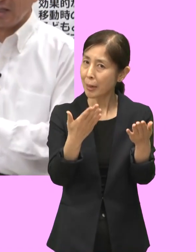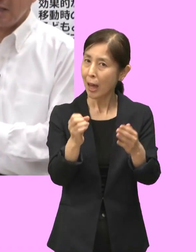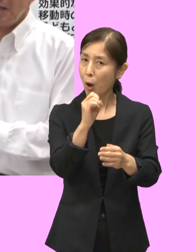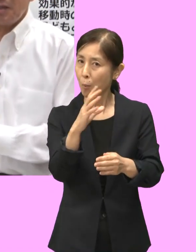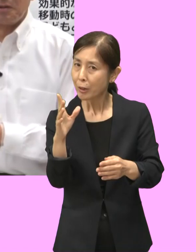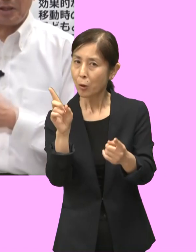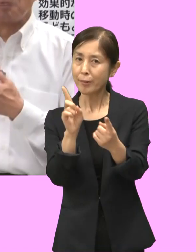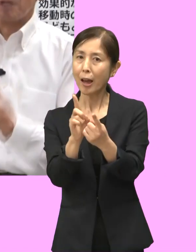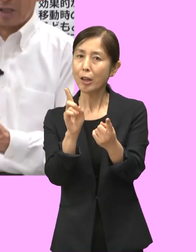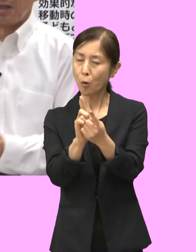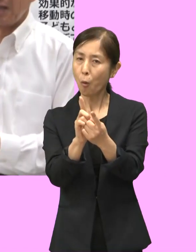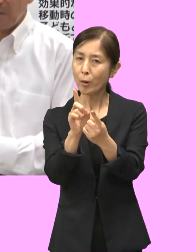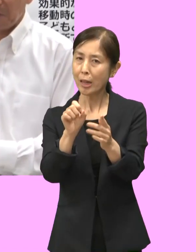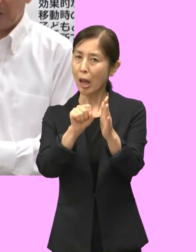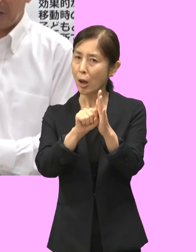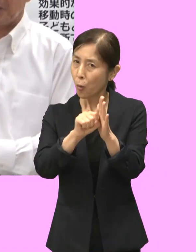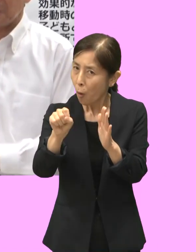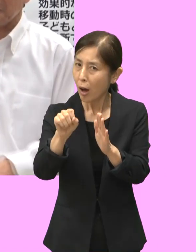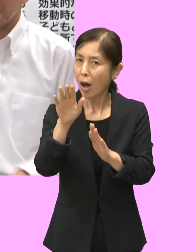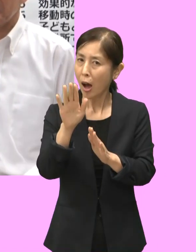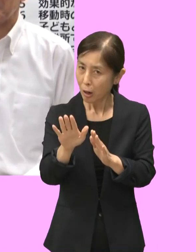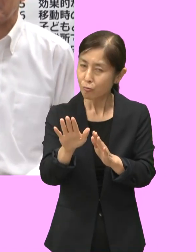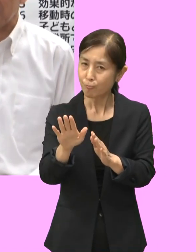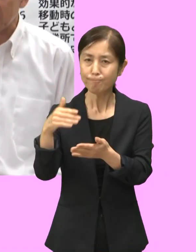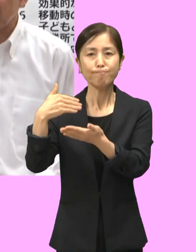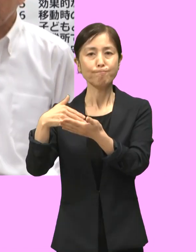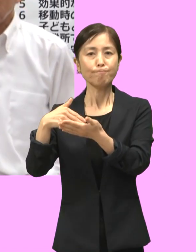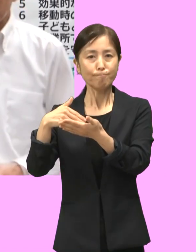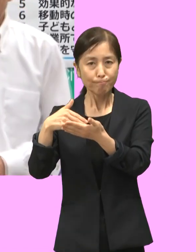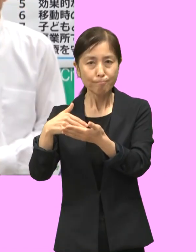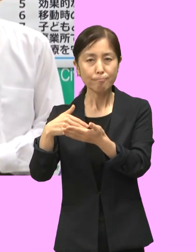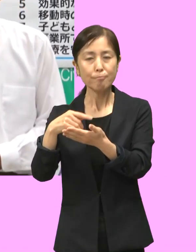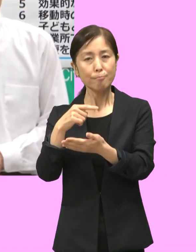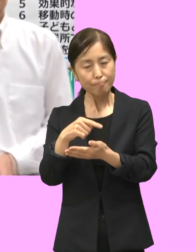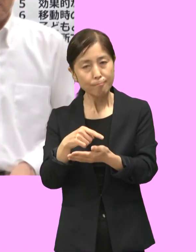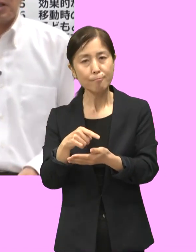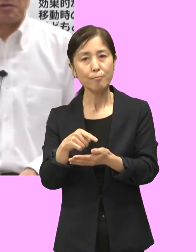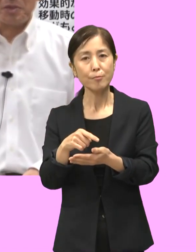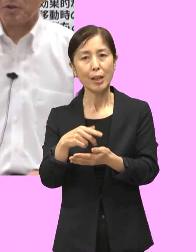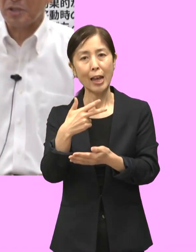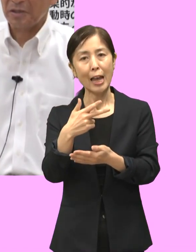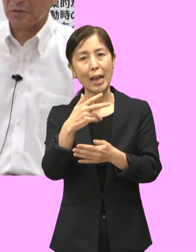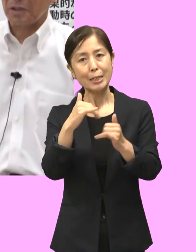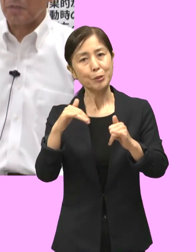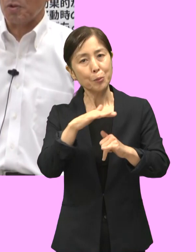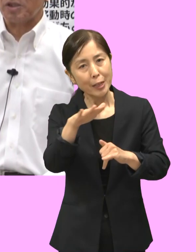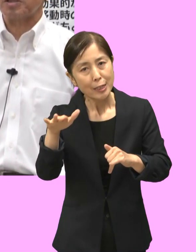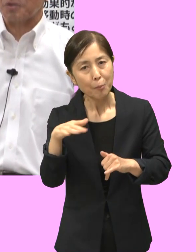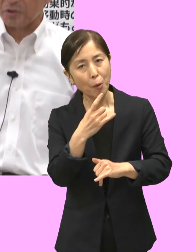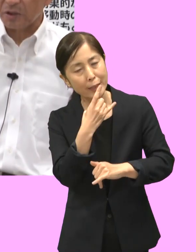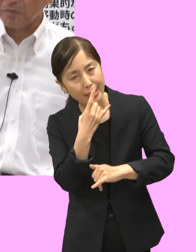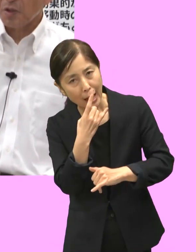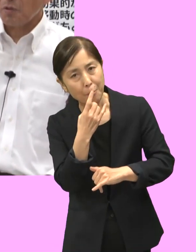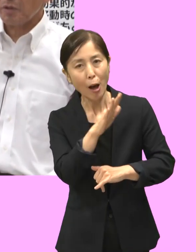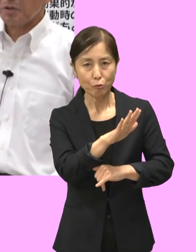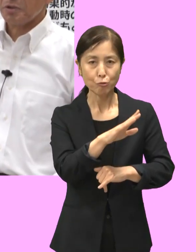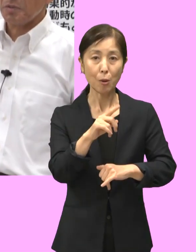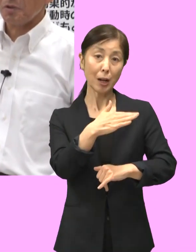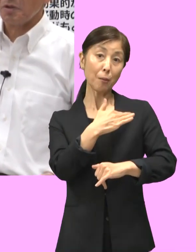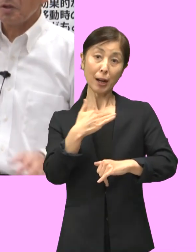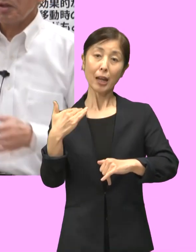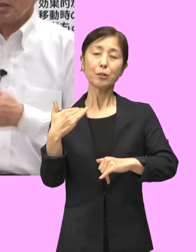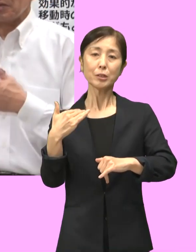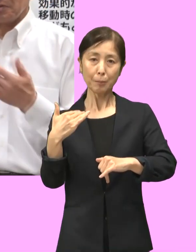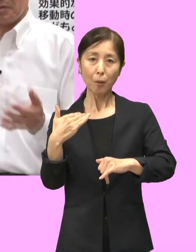応してそれらに効果が高いものになっているというふうに言われています。まあ、その点では市民の皆さんの期待も大きいでしょうし、我々